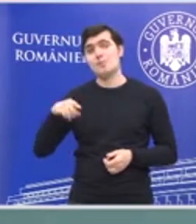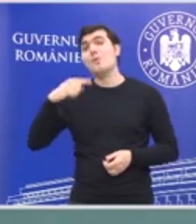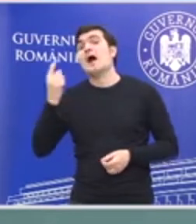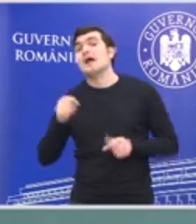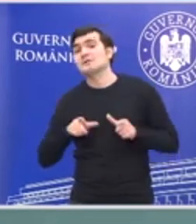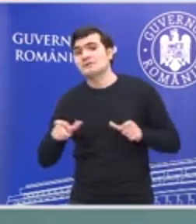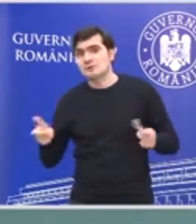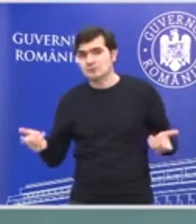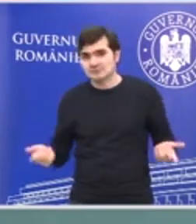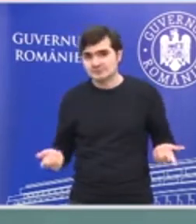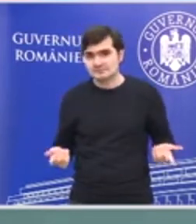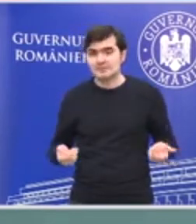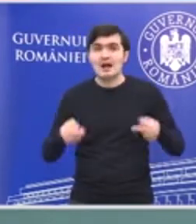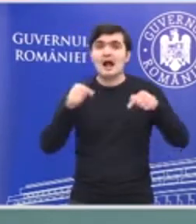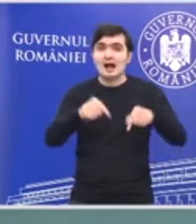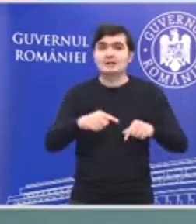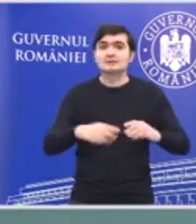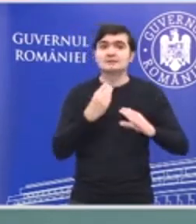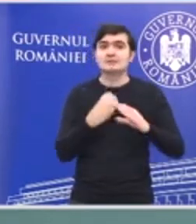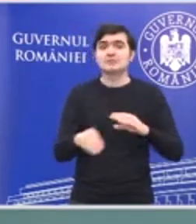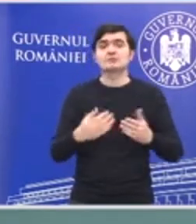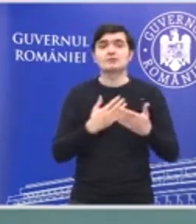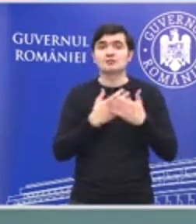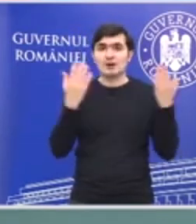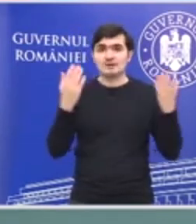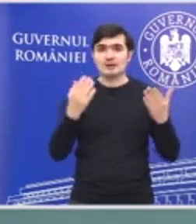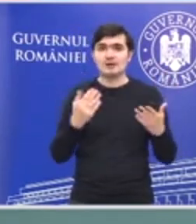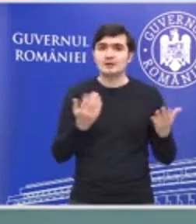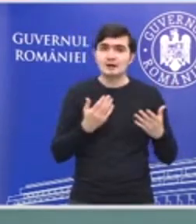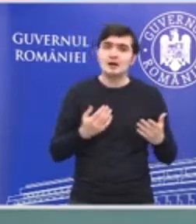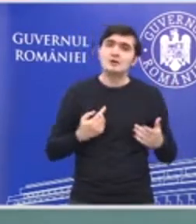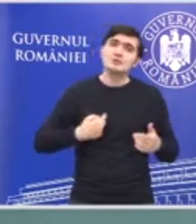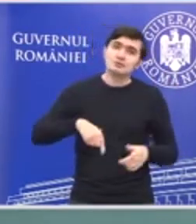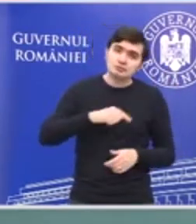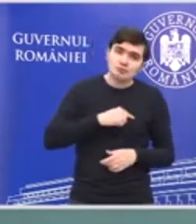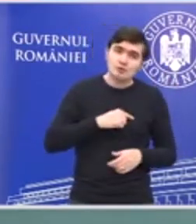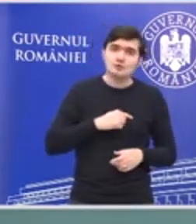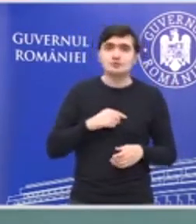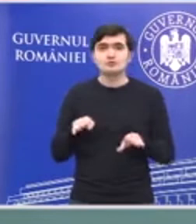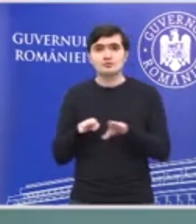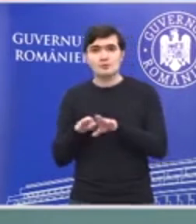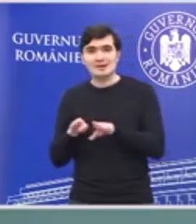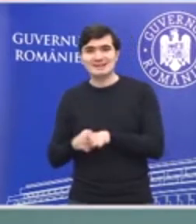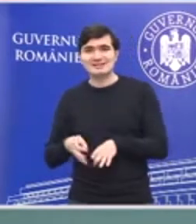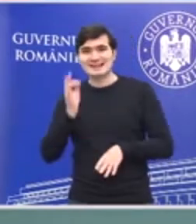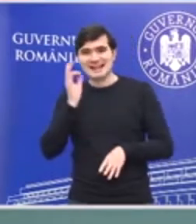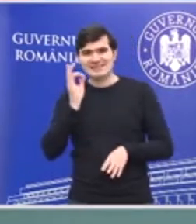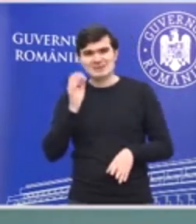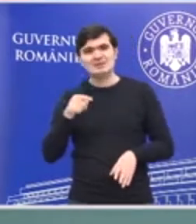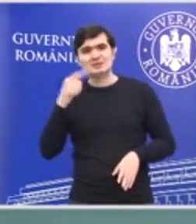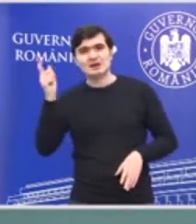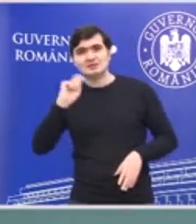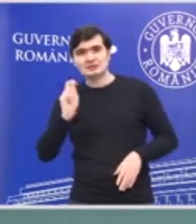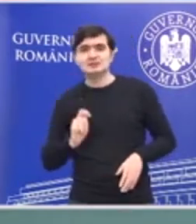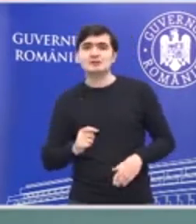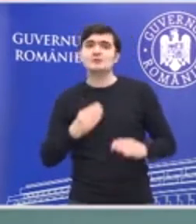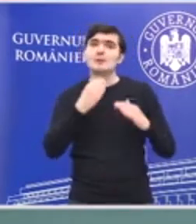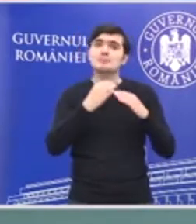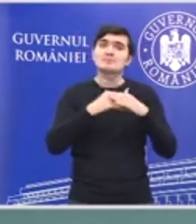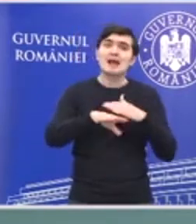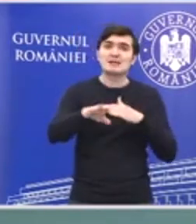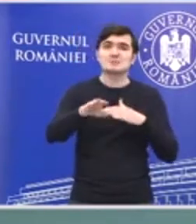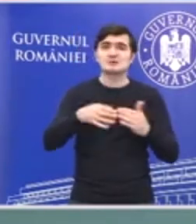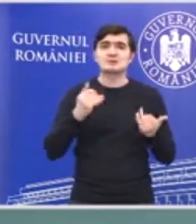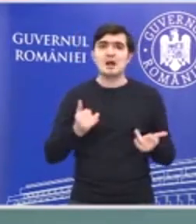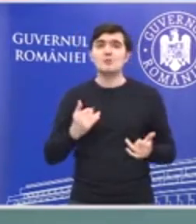virus. Acesta este mesajul foarte clar pe care și noi, dar și colegii experți din alte țări îl transmit. În momentul de